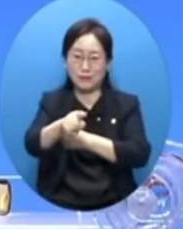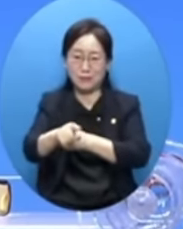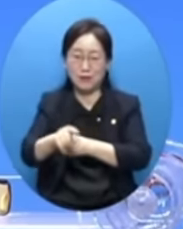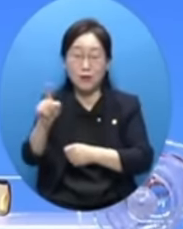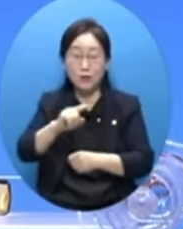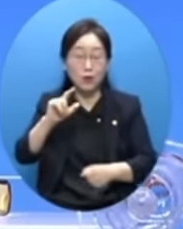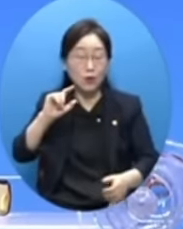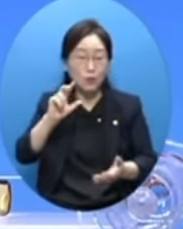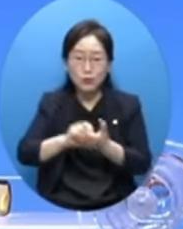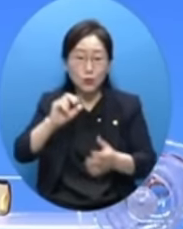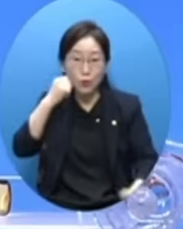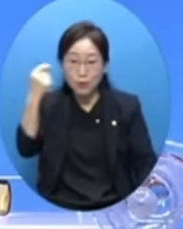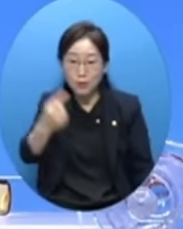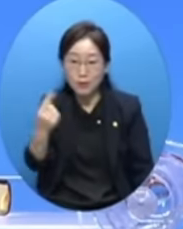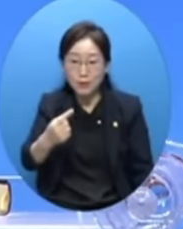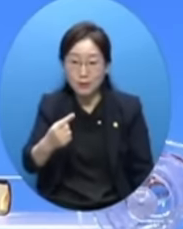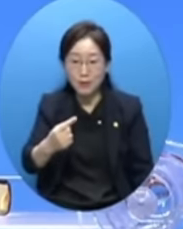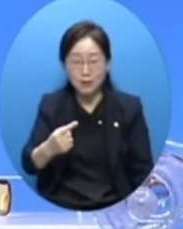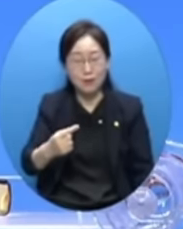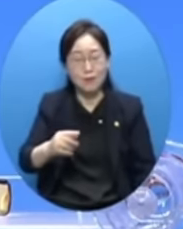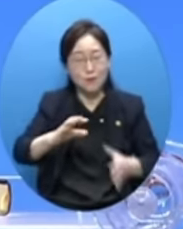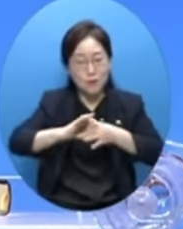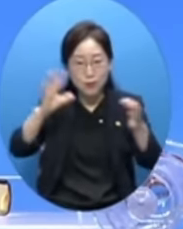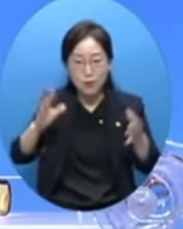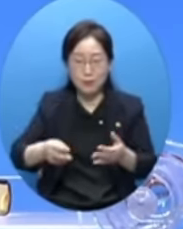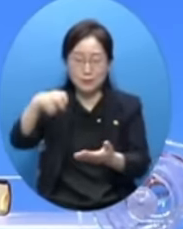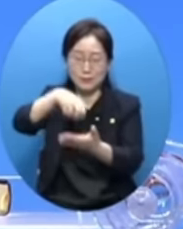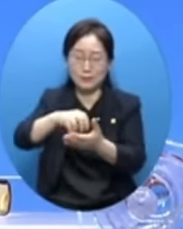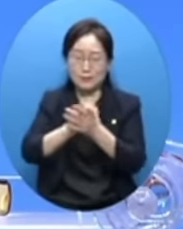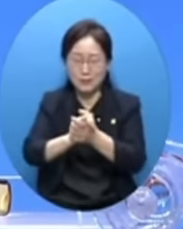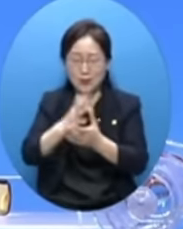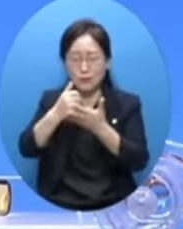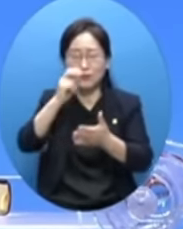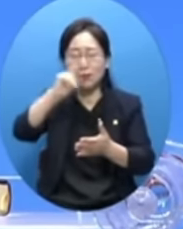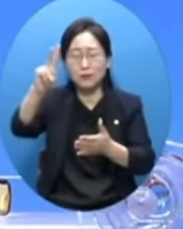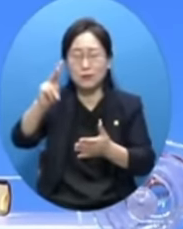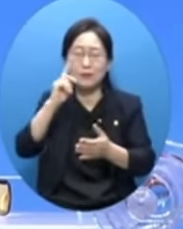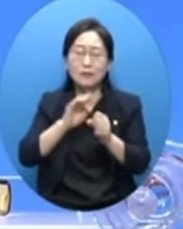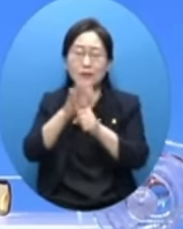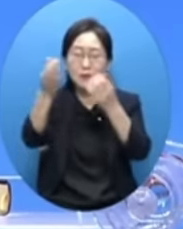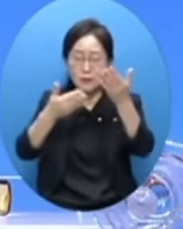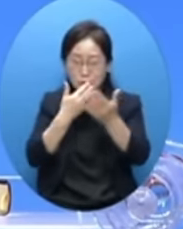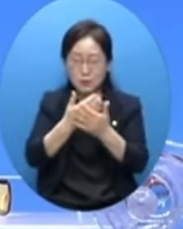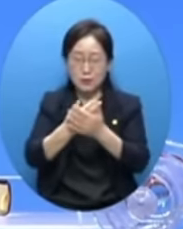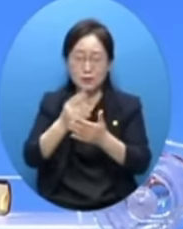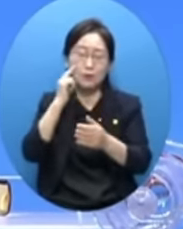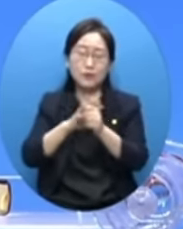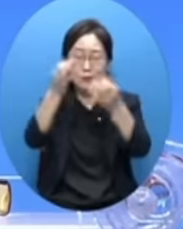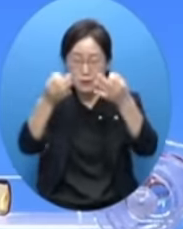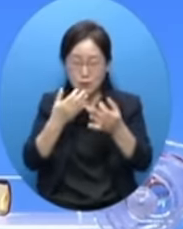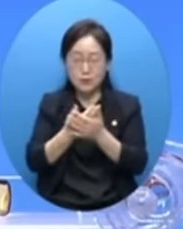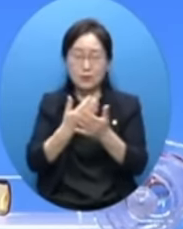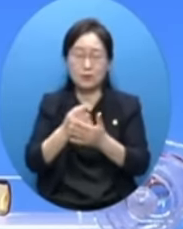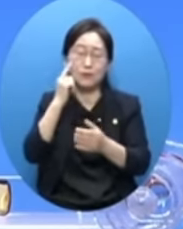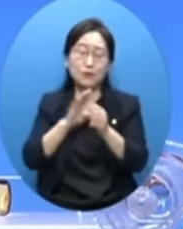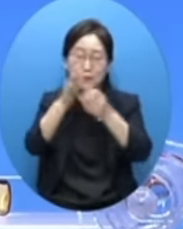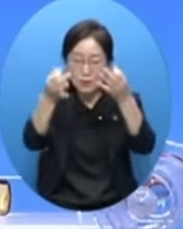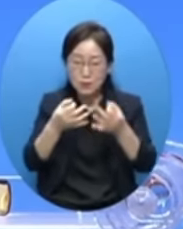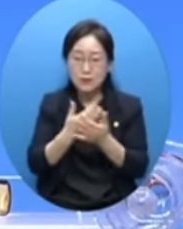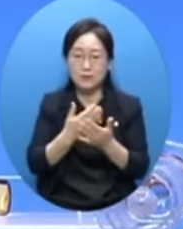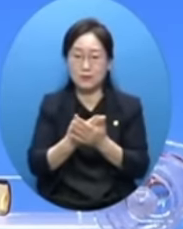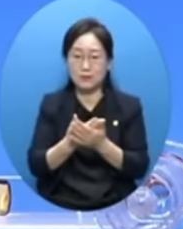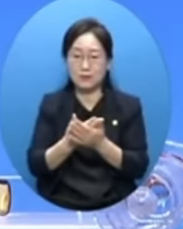내게 닥쳐왔다고 할지라도 엎드려 기도하면서 주여 나를 불쌍히 여겨주옵소서. 나를 불쌍히 여겨주옵소서. 나를 불쌍히